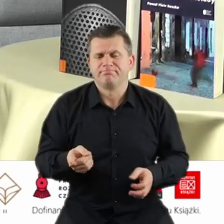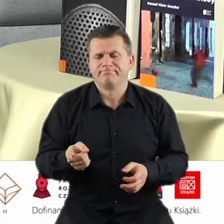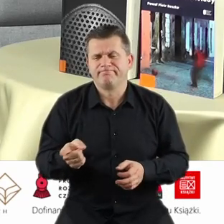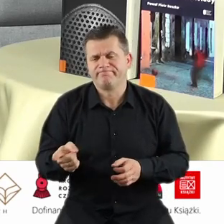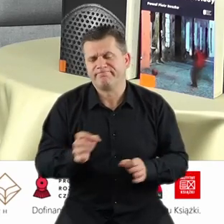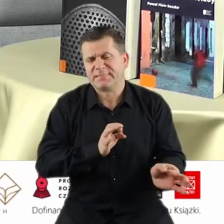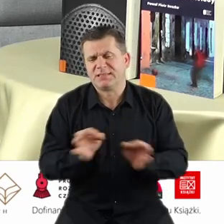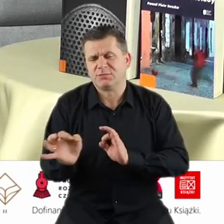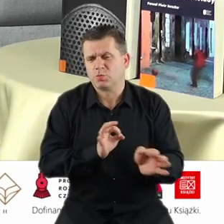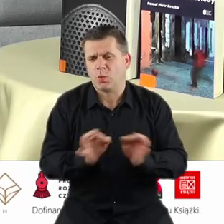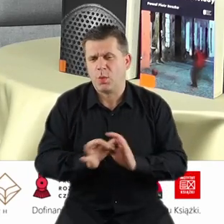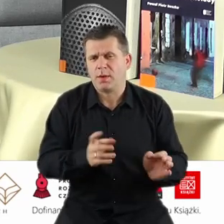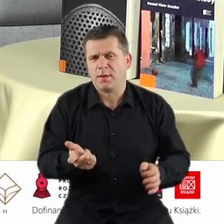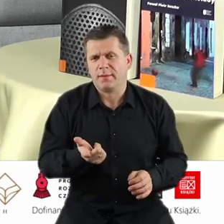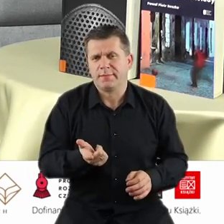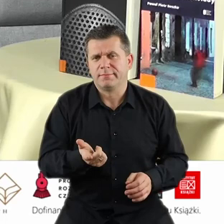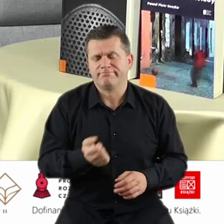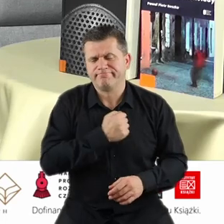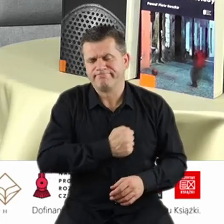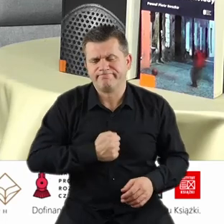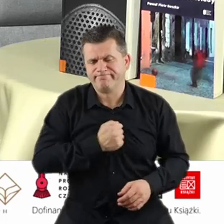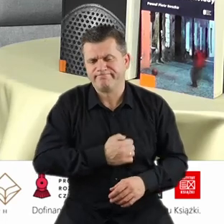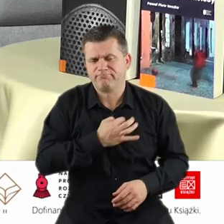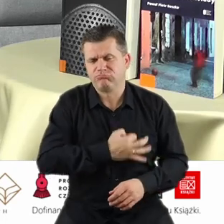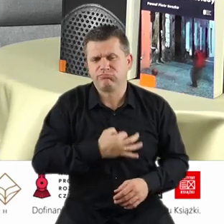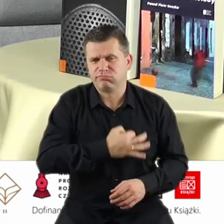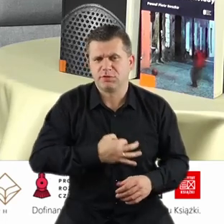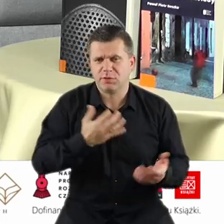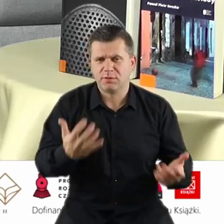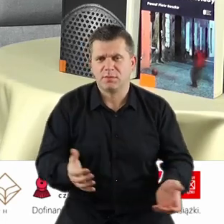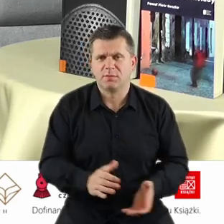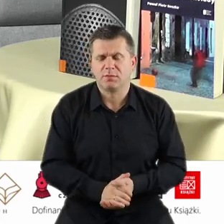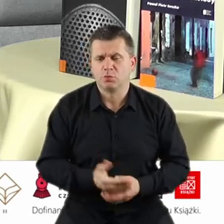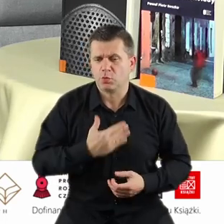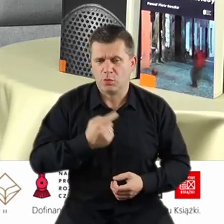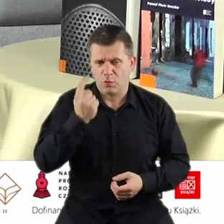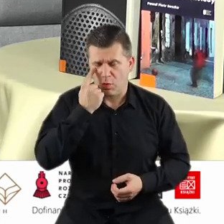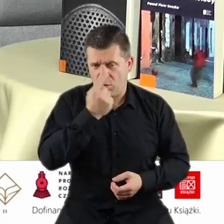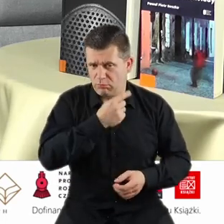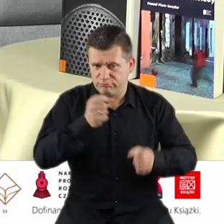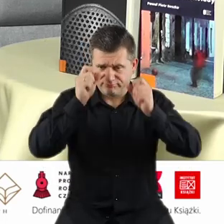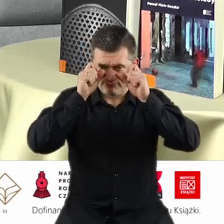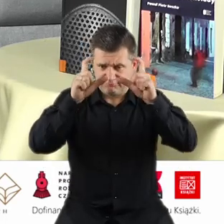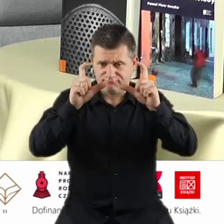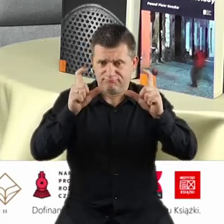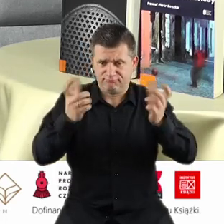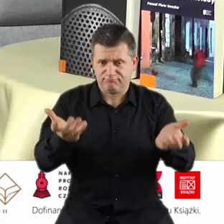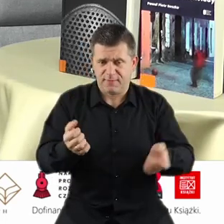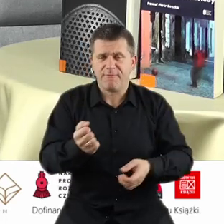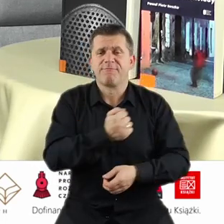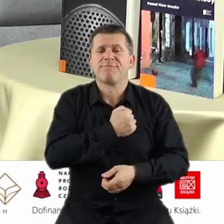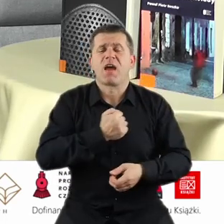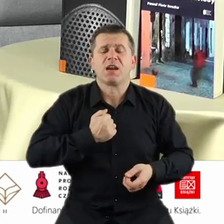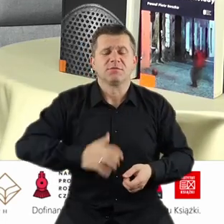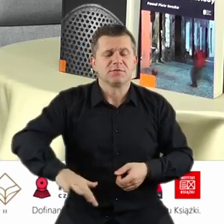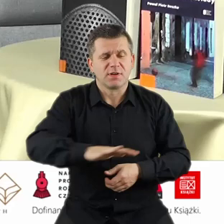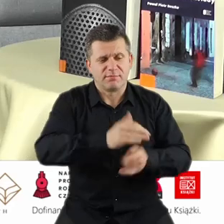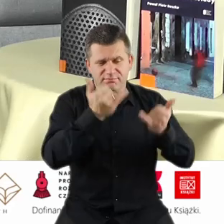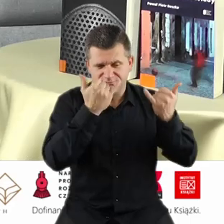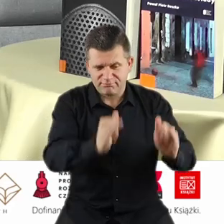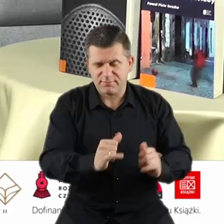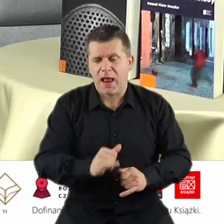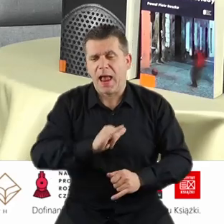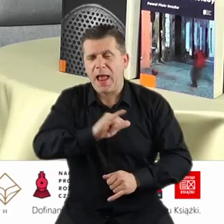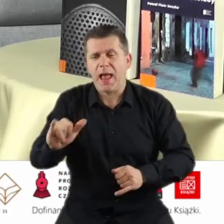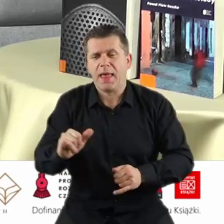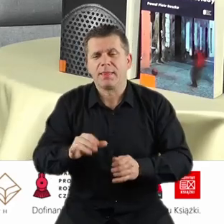są to historie, które no, też w jakiś sposób otwierają nam oczy na to, co jest poza Warszawą, poza